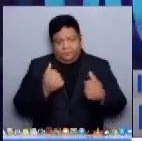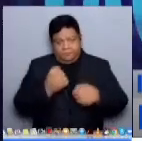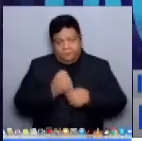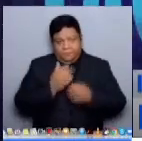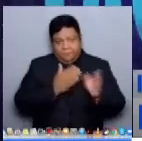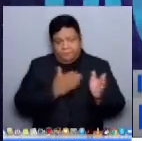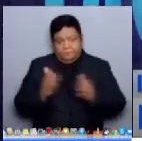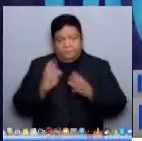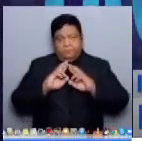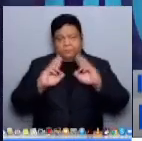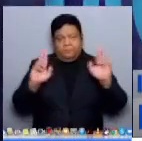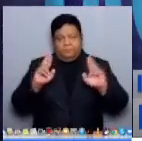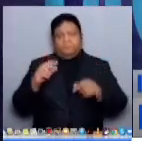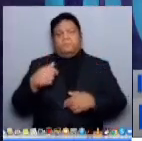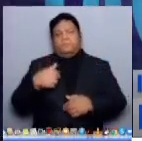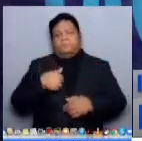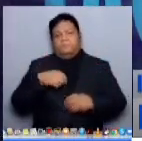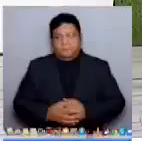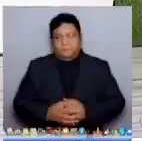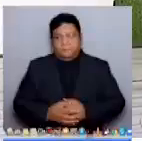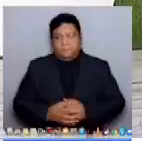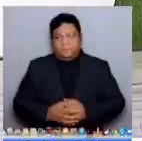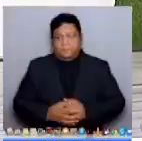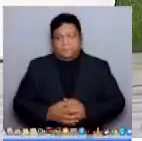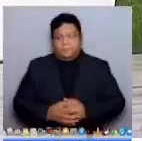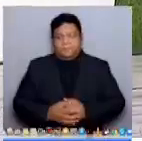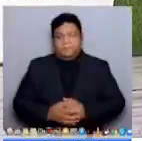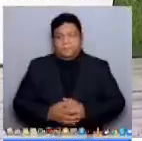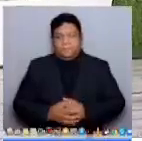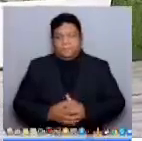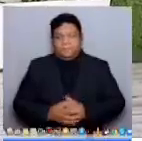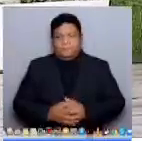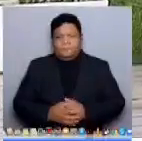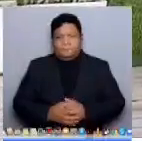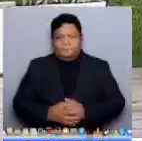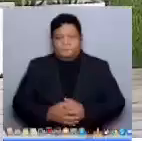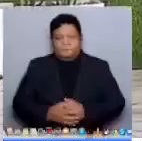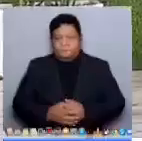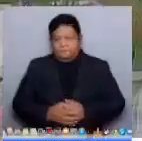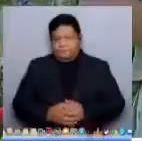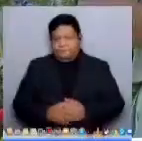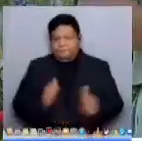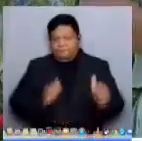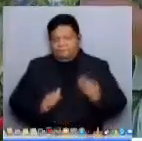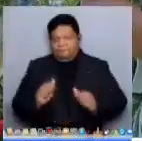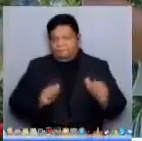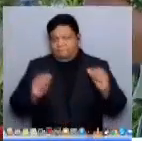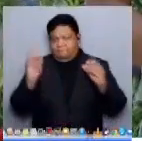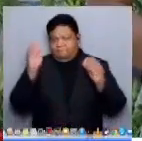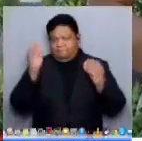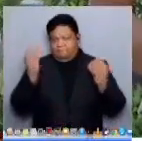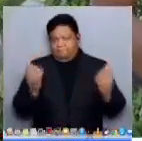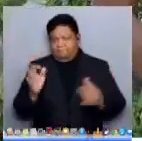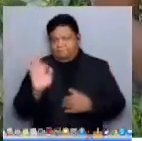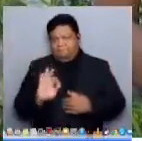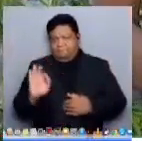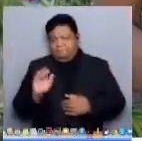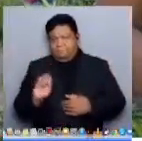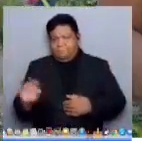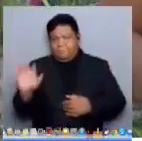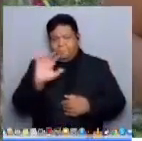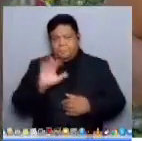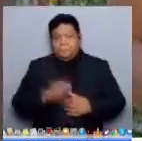ready. Serbisyong totoo ng GMA News. Kapag sika tayo ngayong Friday morning, nagpalit na ng pangalan ng bandang Calla